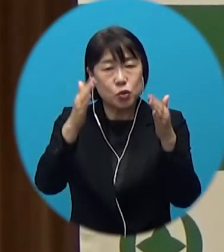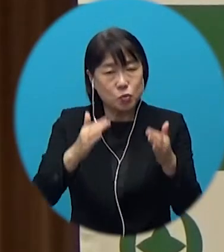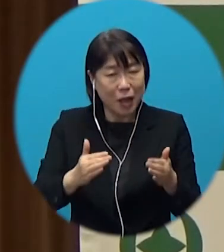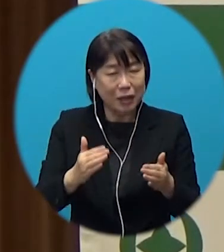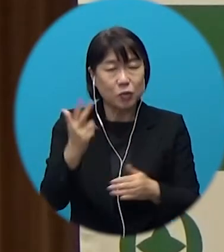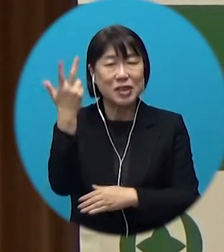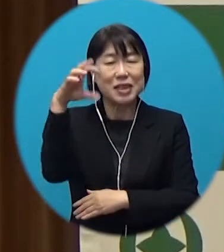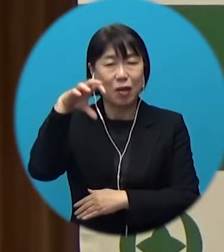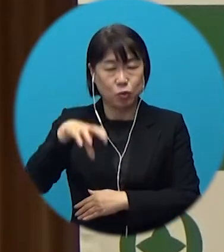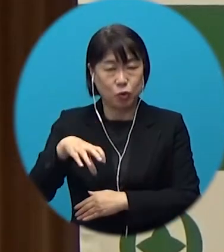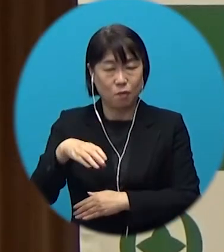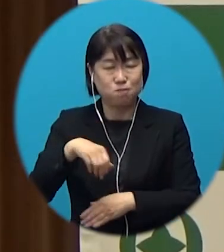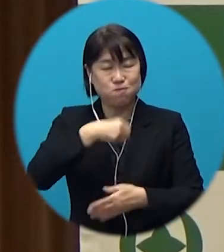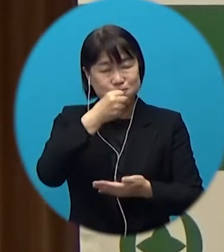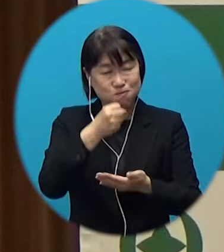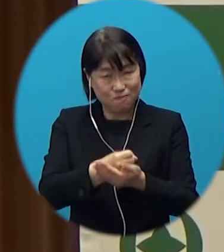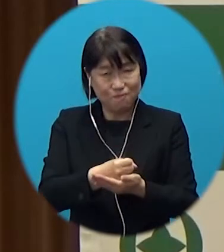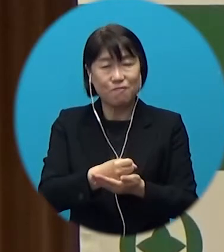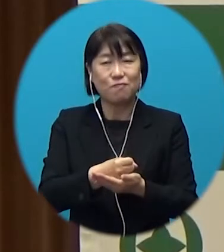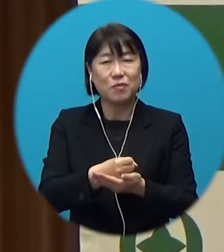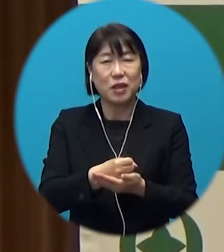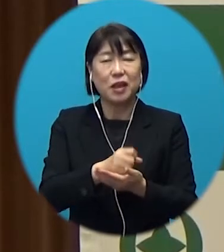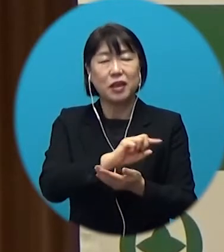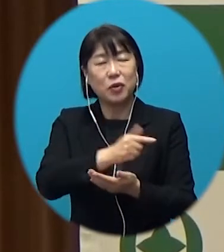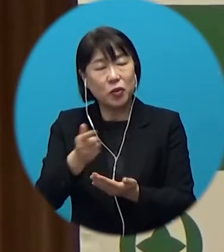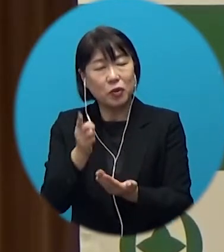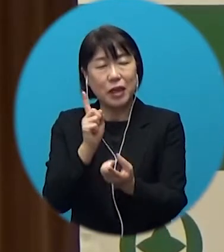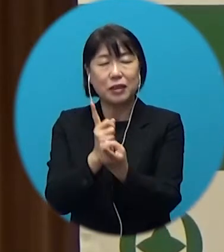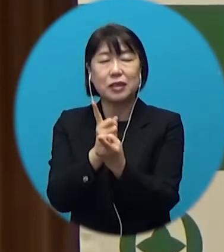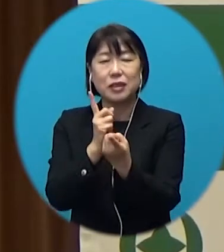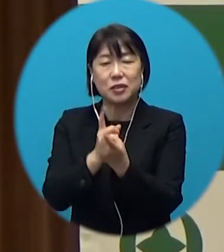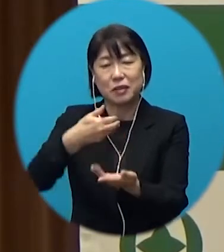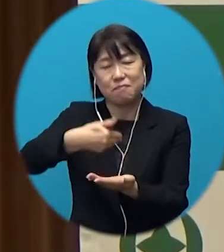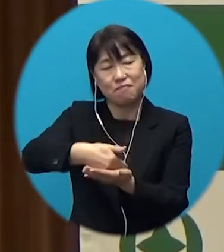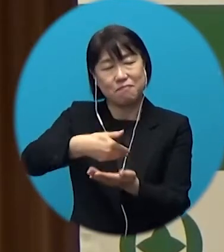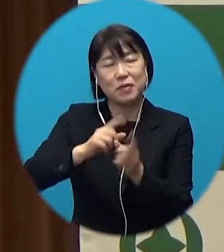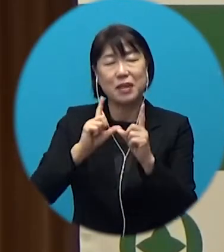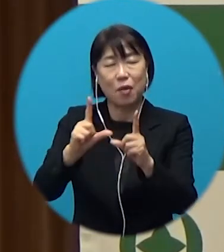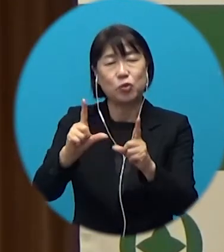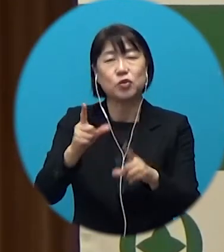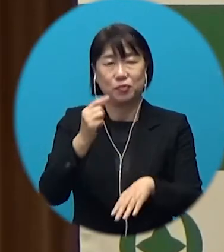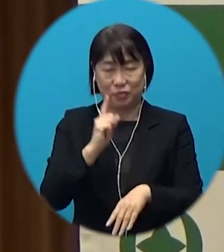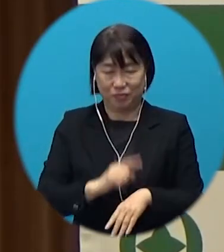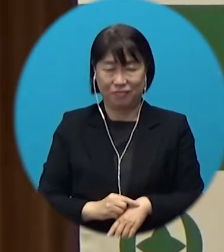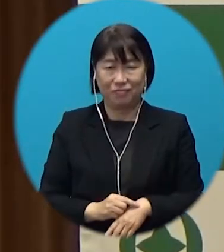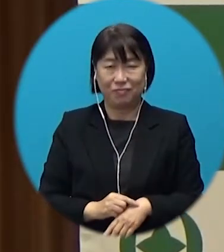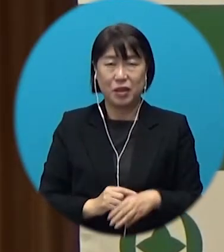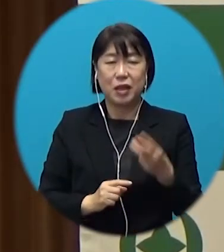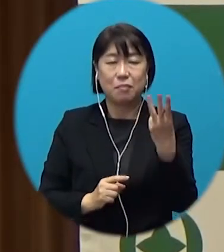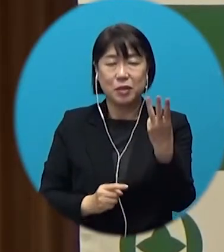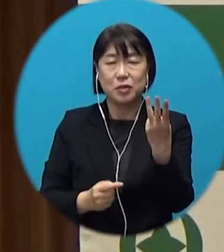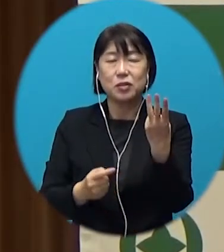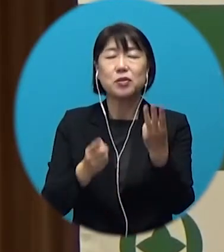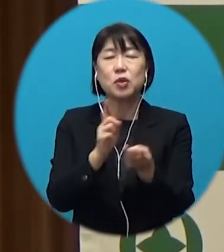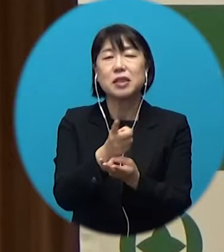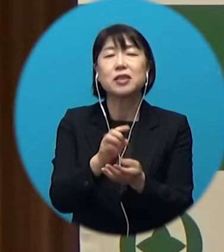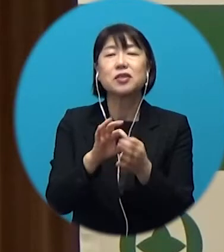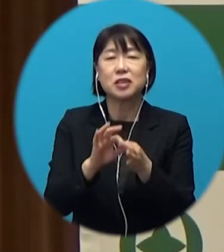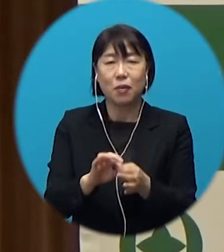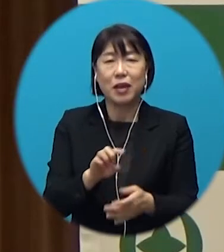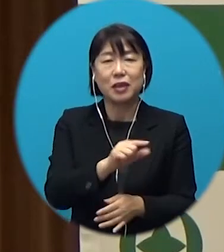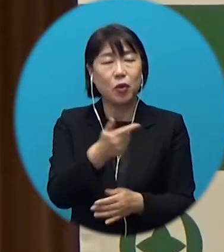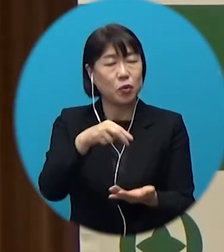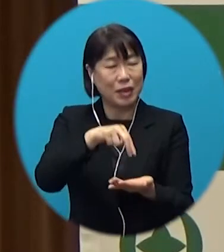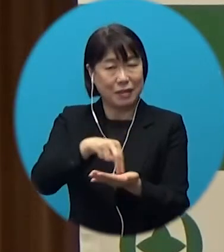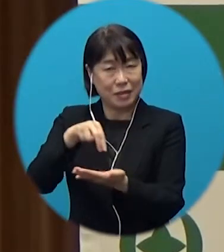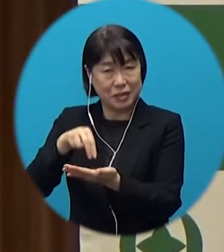進めていくし、多様なニーズにお伝えしていきたいというふうになります。3つの指針については、さまざまな視